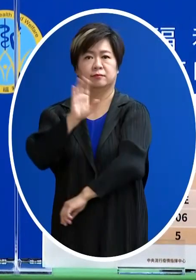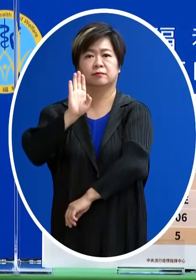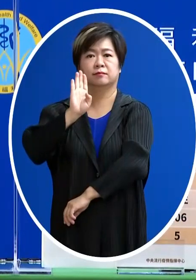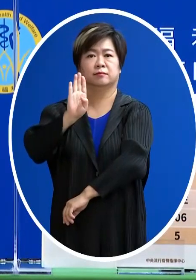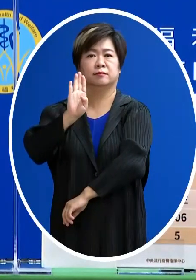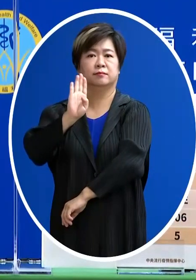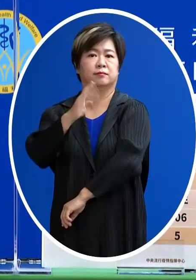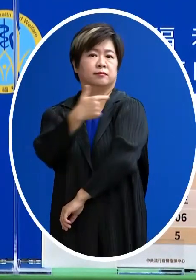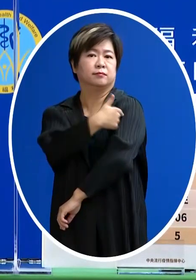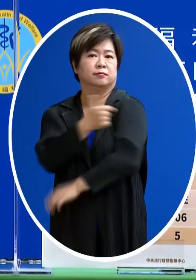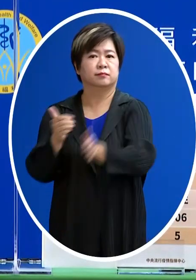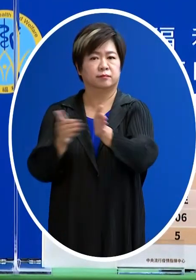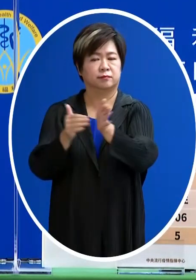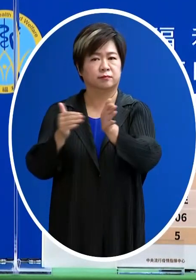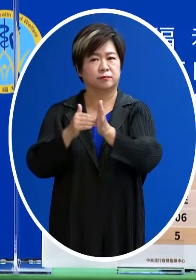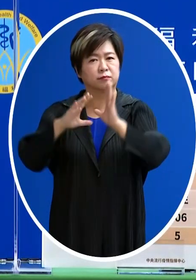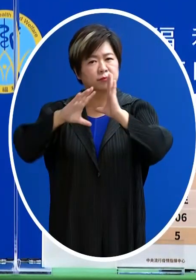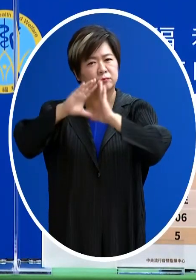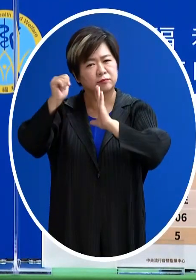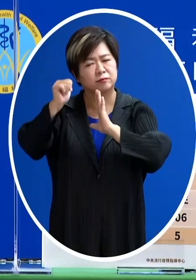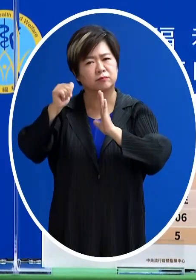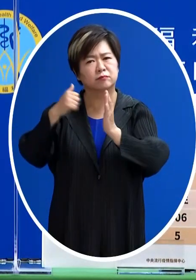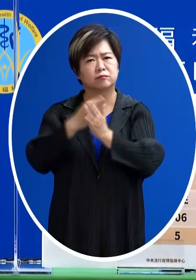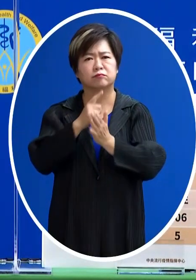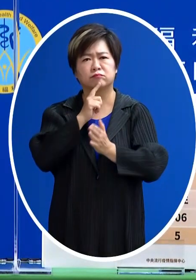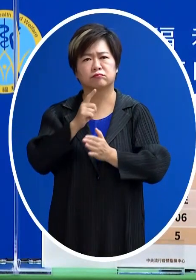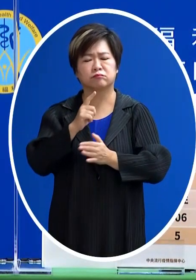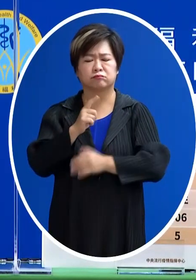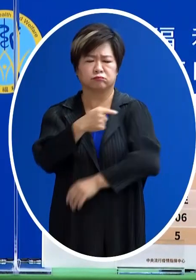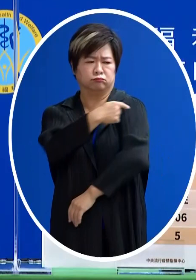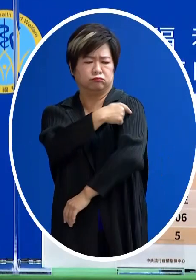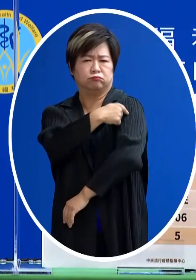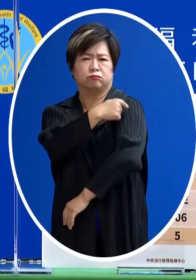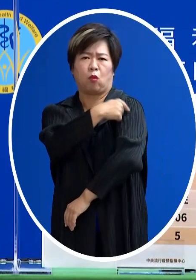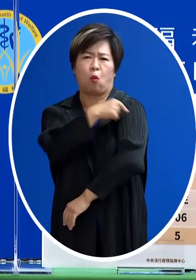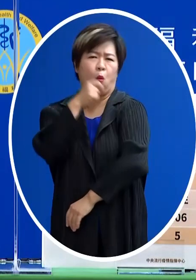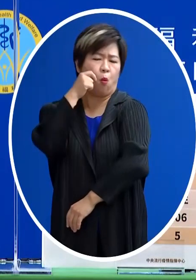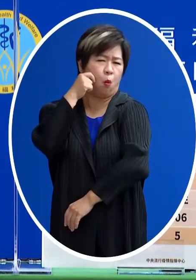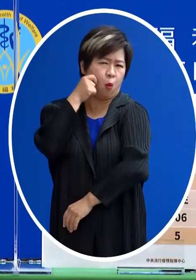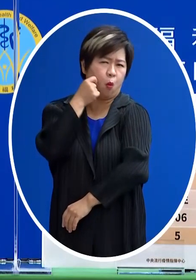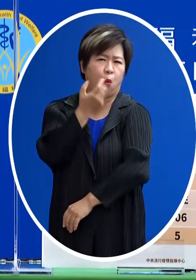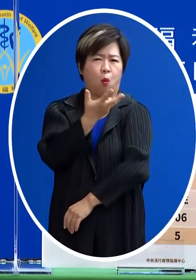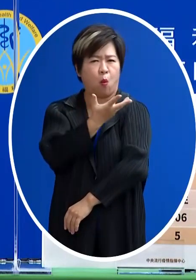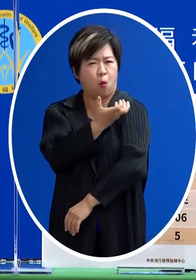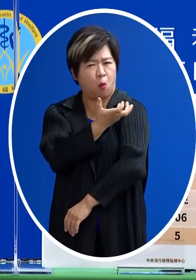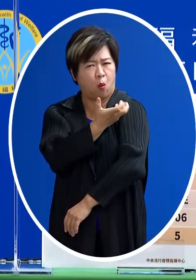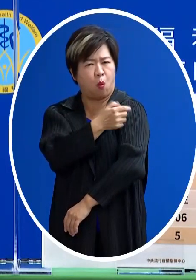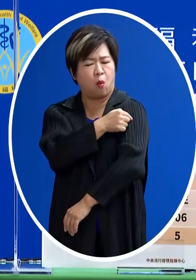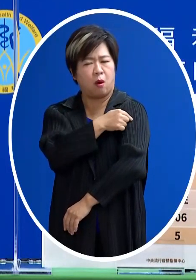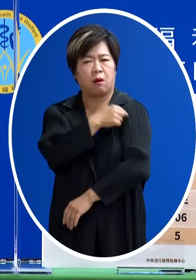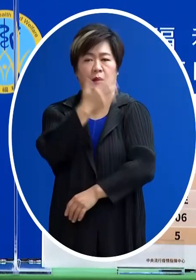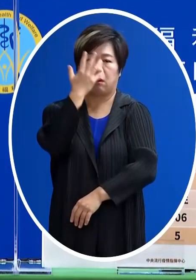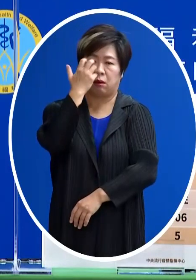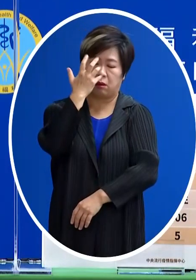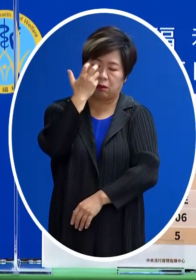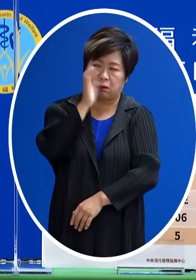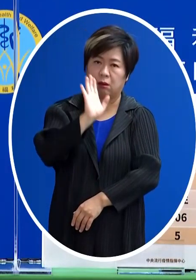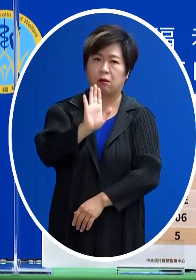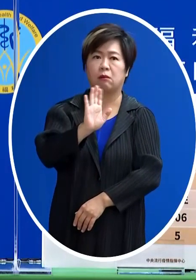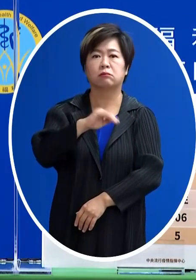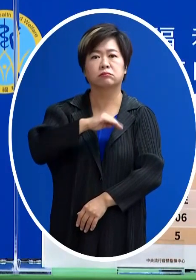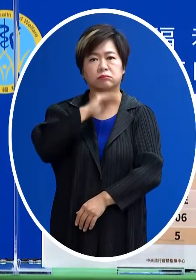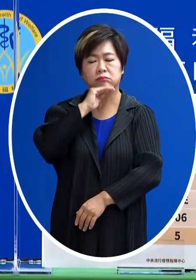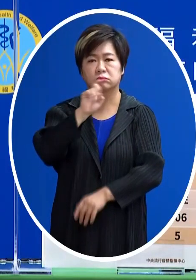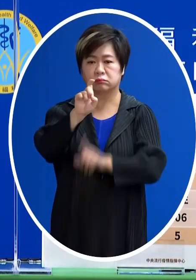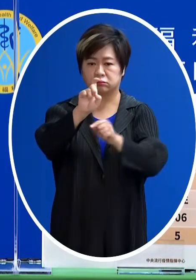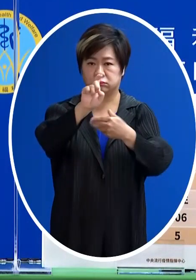疫苗，那返家后仅表示接种部位的酸痛、仅显、疲倦状，但是到10